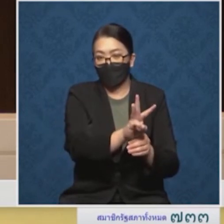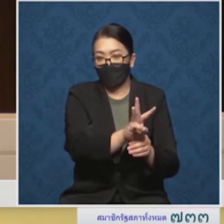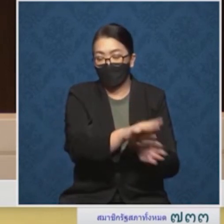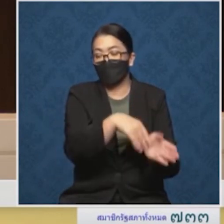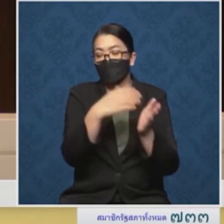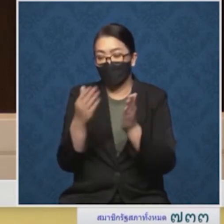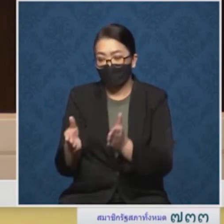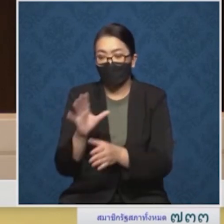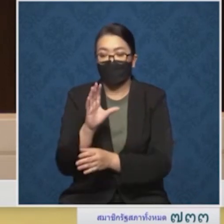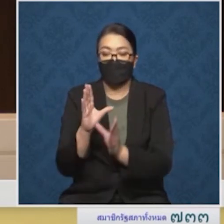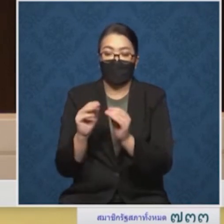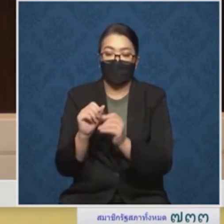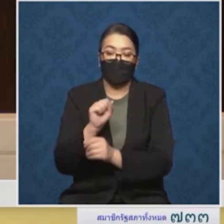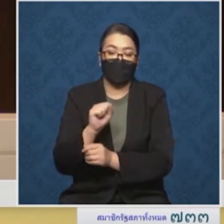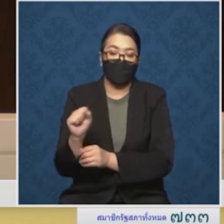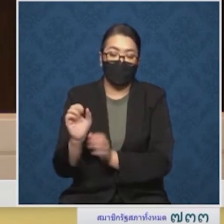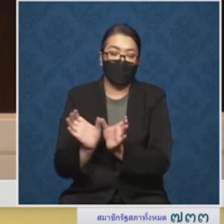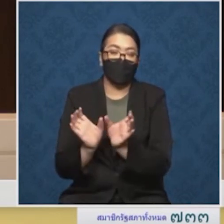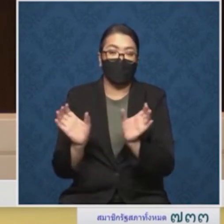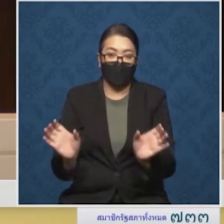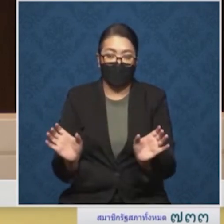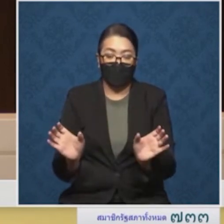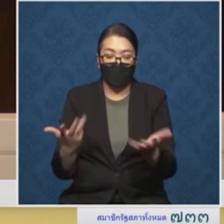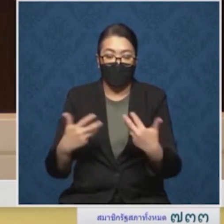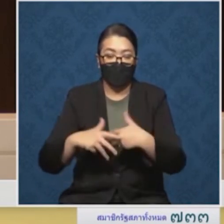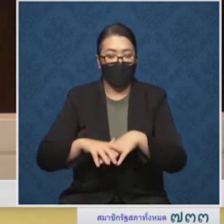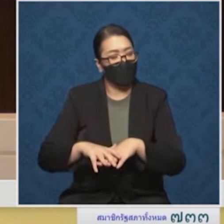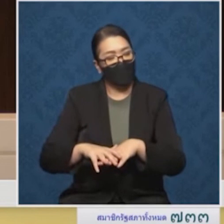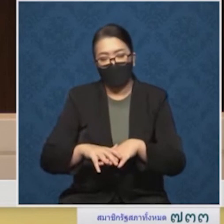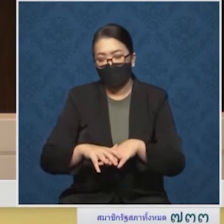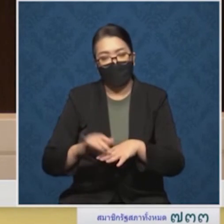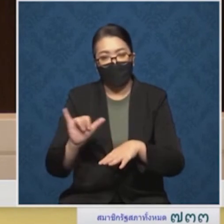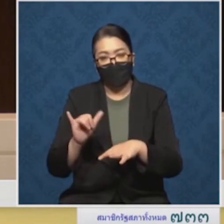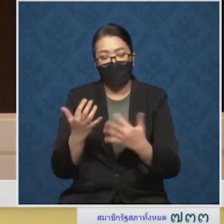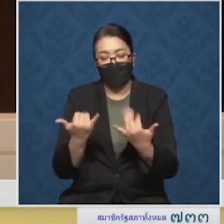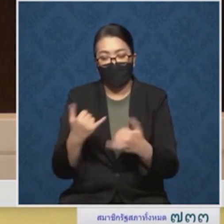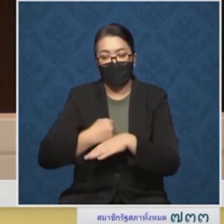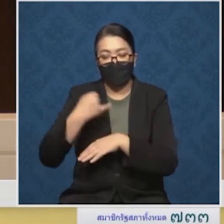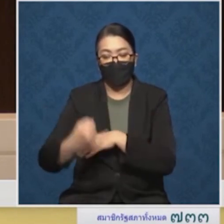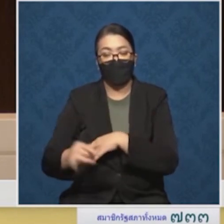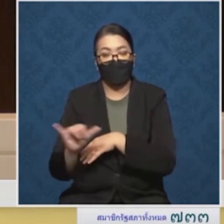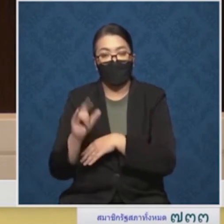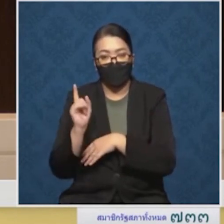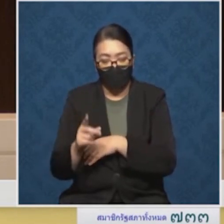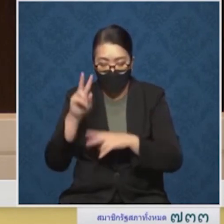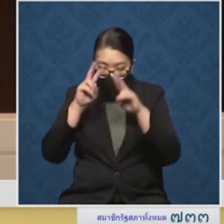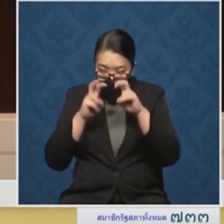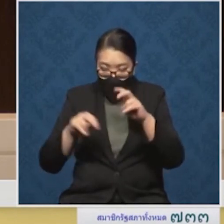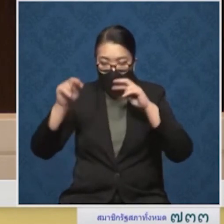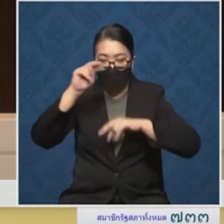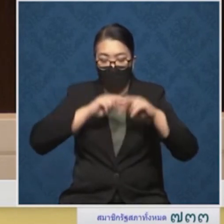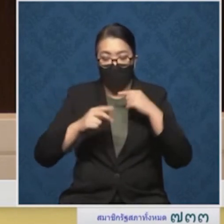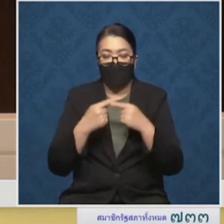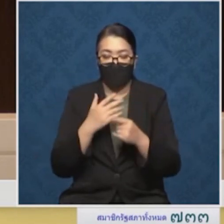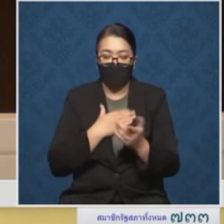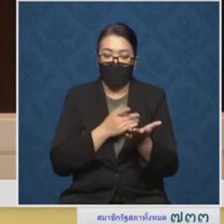ตองวายัมต่ไป เรื่องย ร่สุดทน ต้องศกษาต่อไปแต่ว่าผมคดว่าก็ต้หาหλεอนทกฟาย